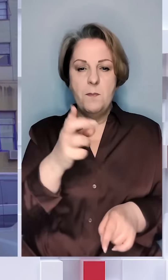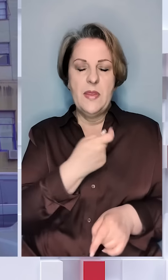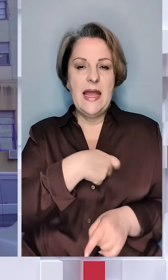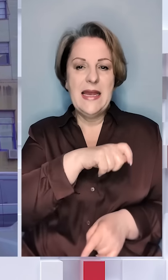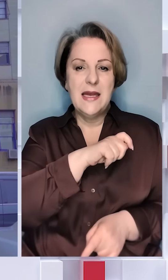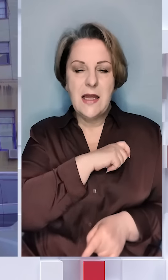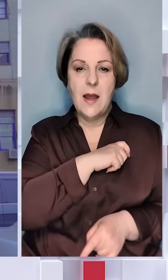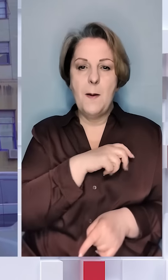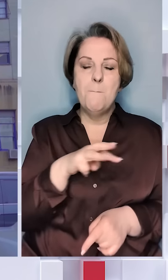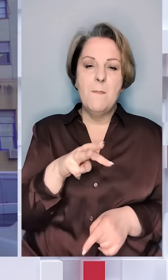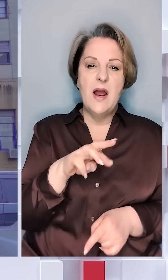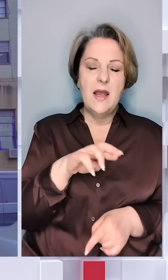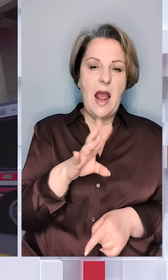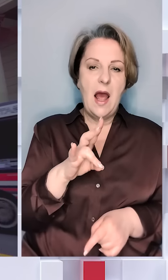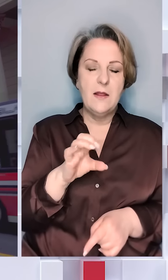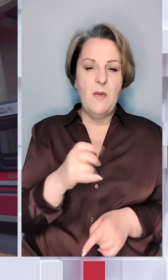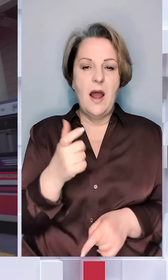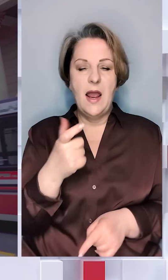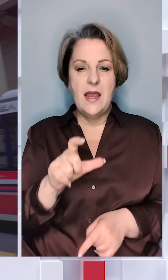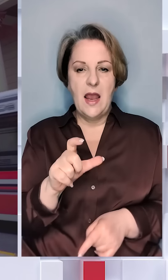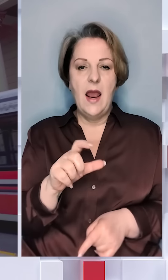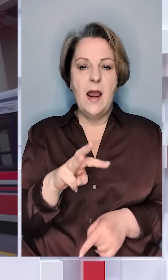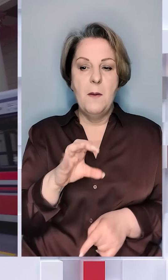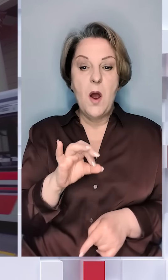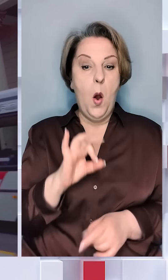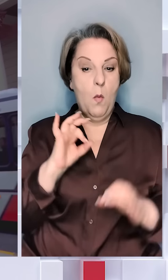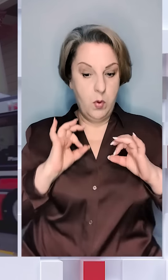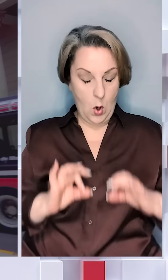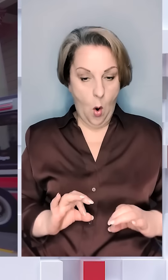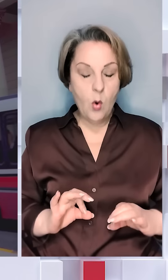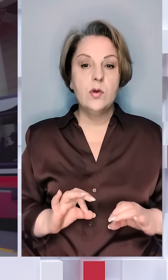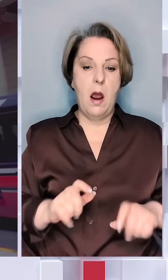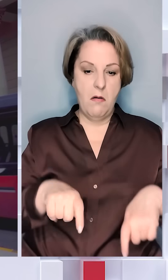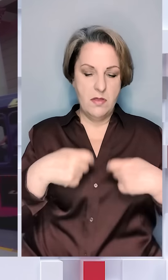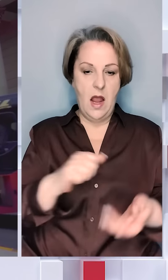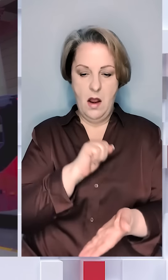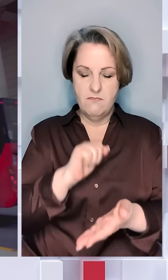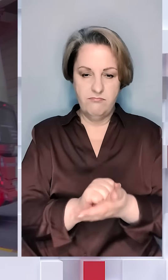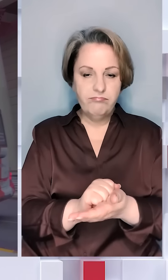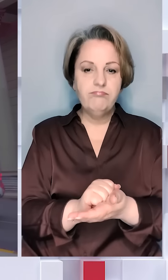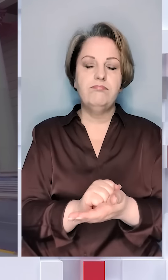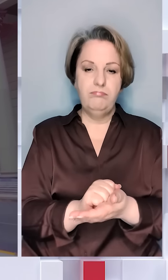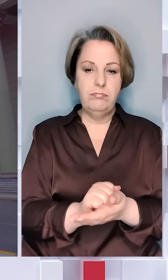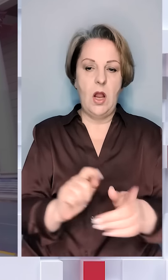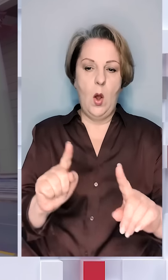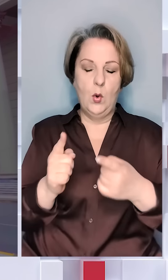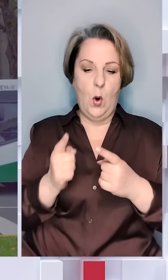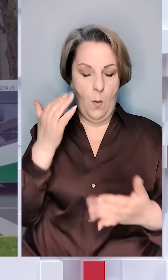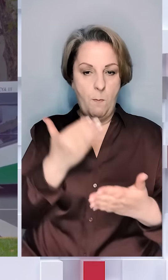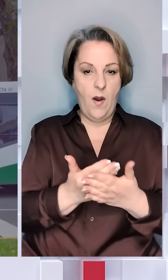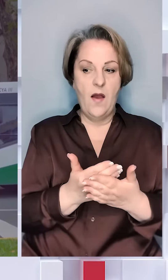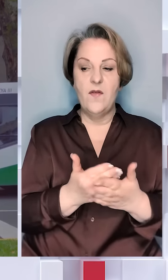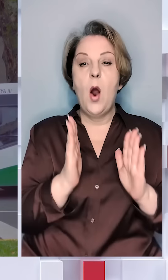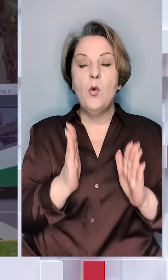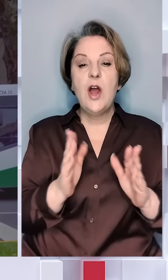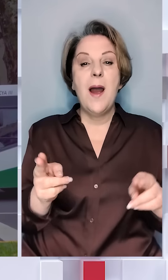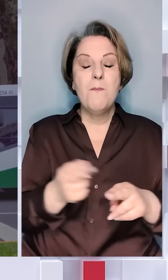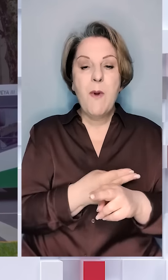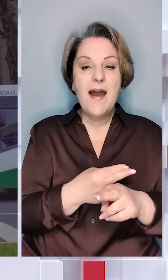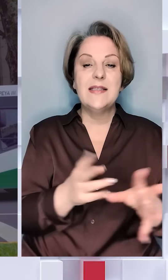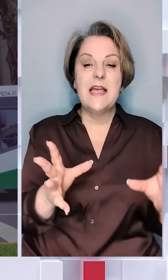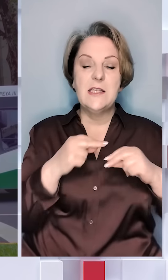як Іспанія, М'янма та Ємен. Прокурори Аргентини спромоглися видати ордери на арешти підозрюваних. Хоча без